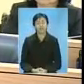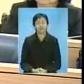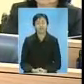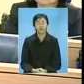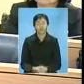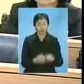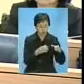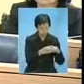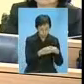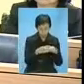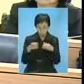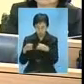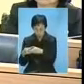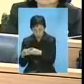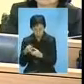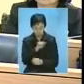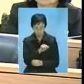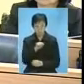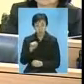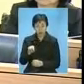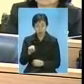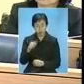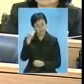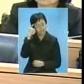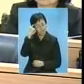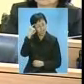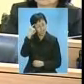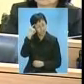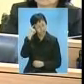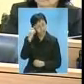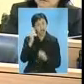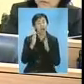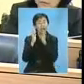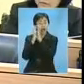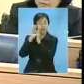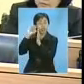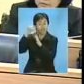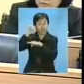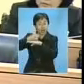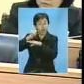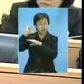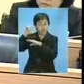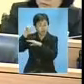คนสองกลุ่มนะคะท่านประธานมีความเชื่อในพระเจ้าองค์เดียวกัน